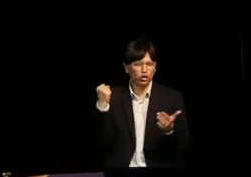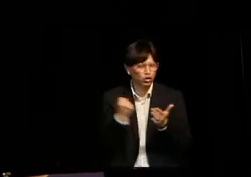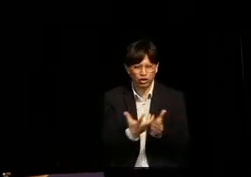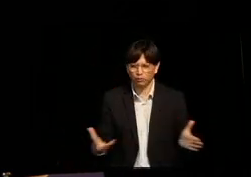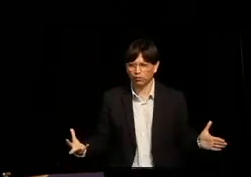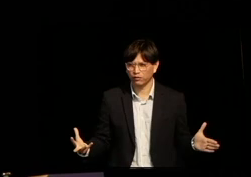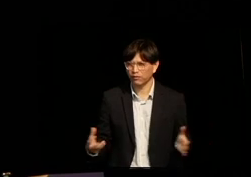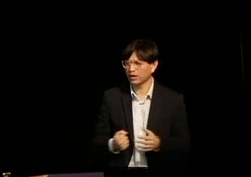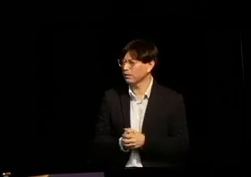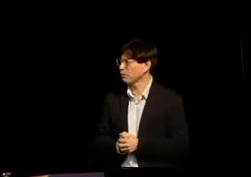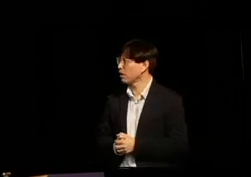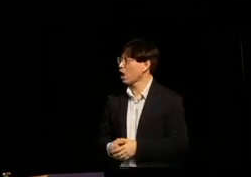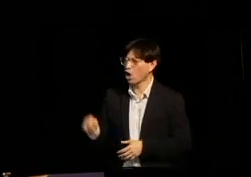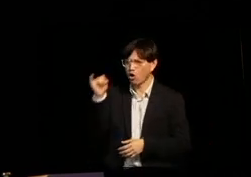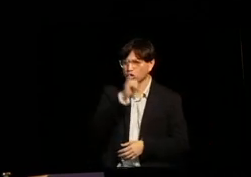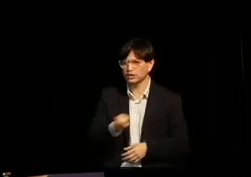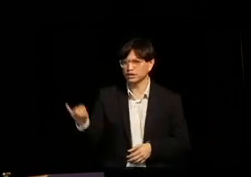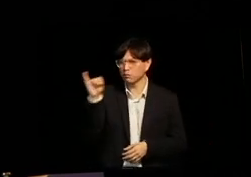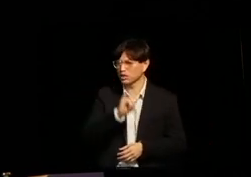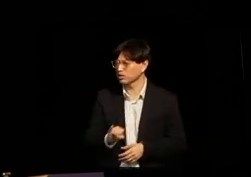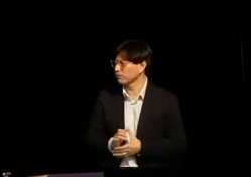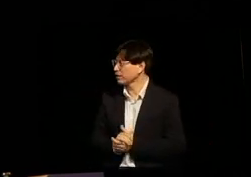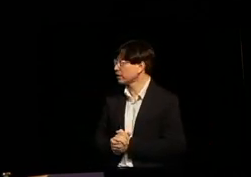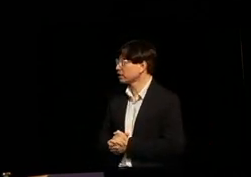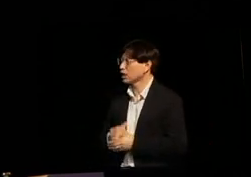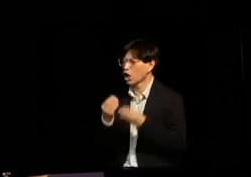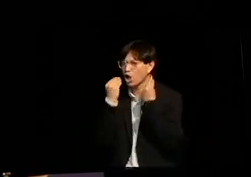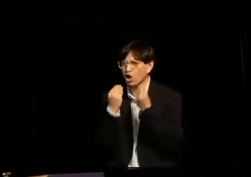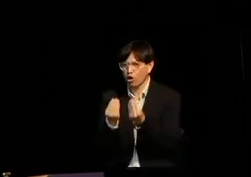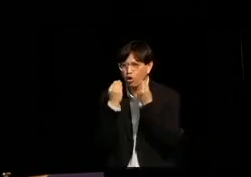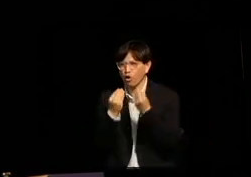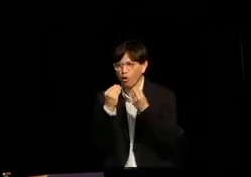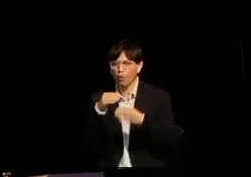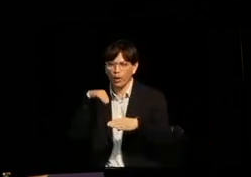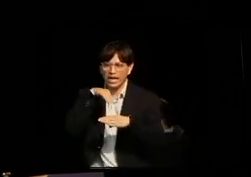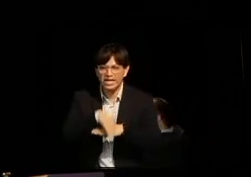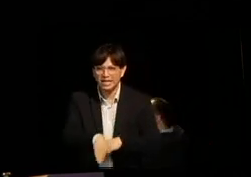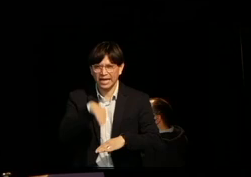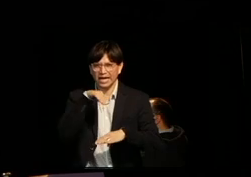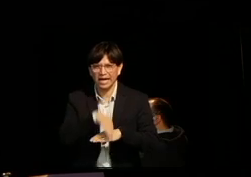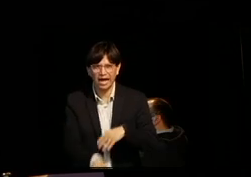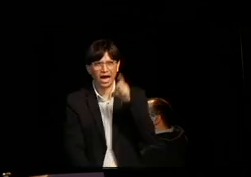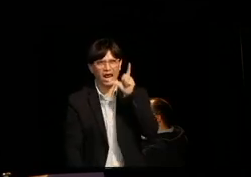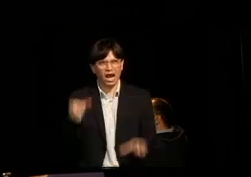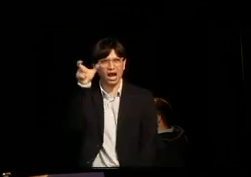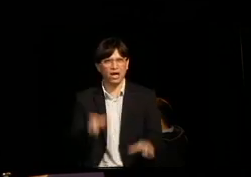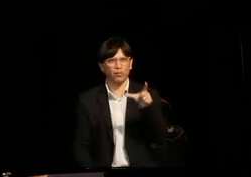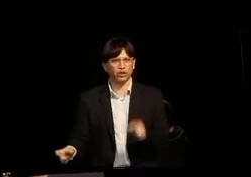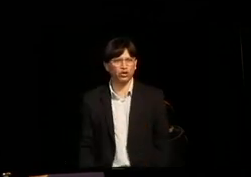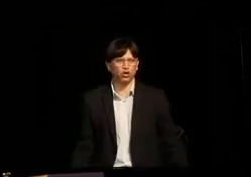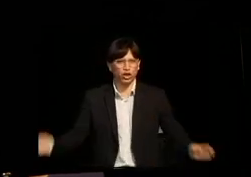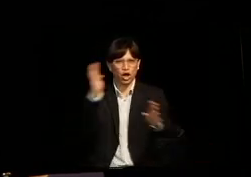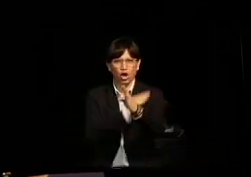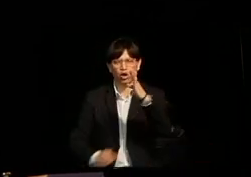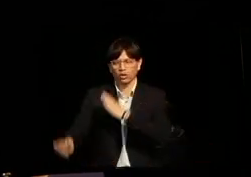risolvere o semplicemente come facciamo a integrare le persone con disabilità nelle